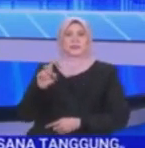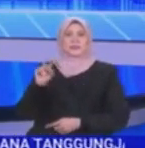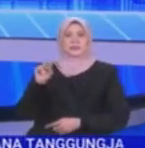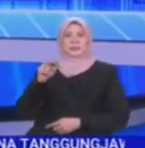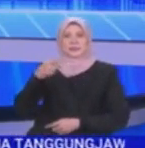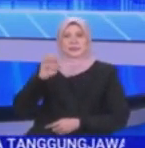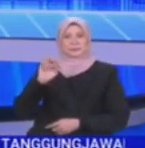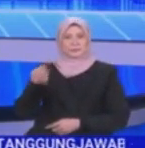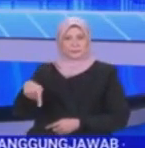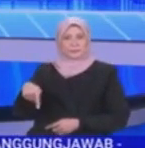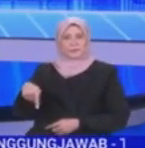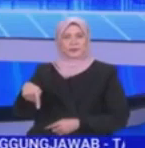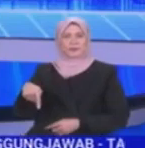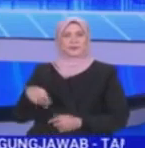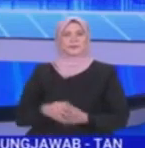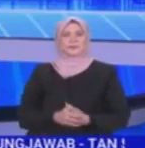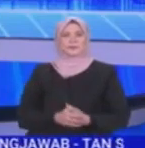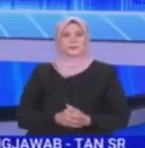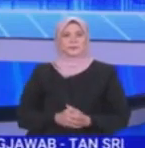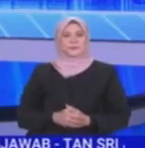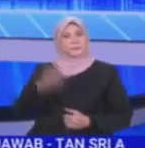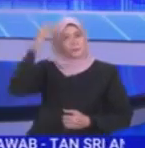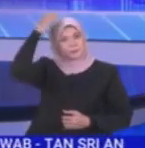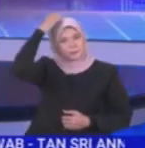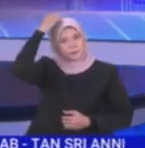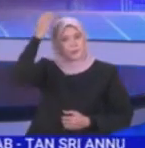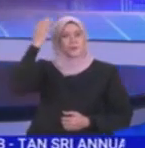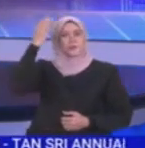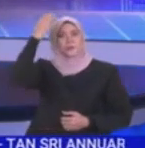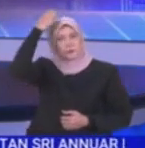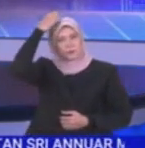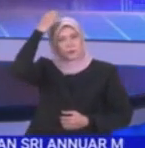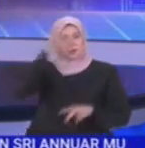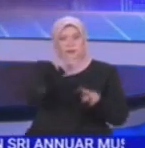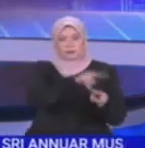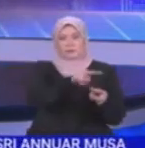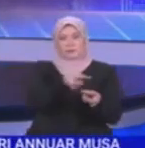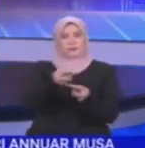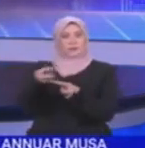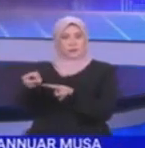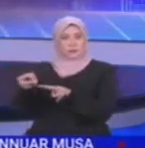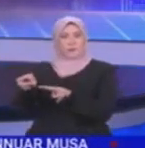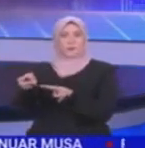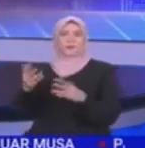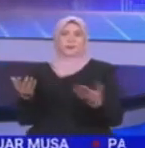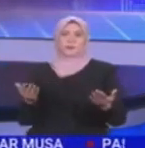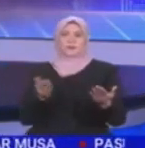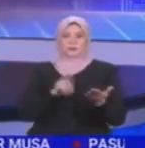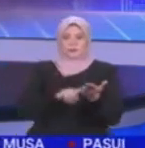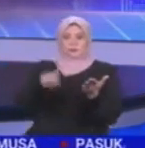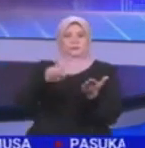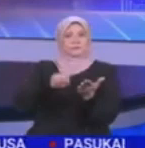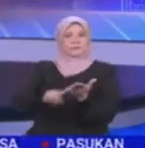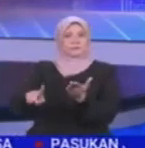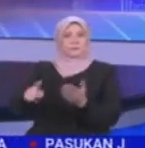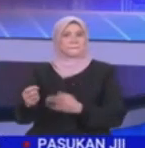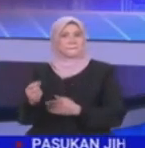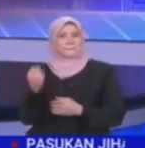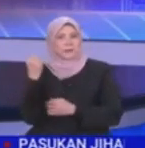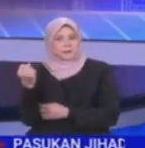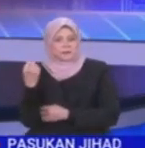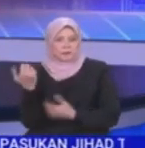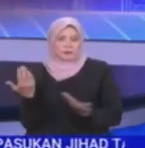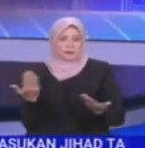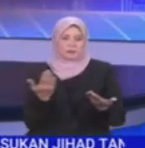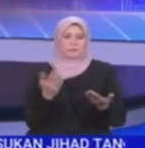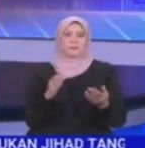Pengguna KPDN HEP. Di Selangor, pemantauan dilakukan menerusi pemeriksaan di Pasar